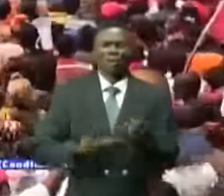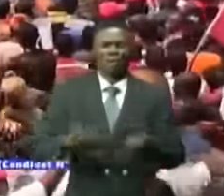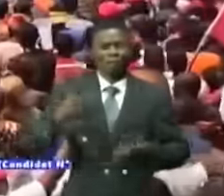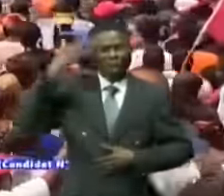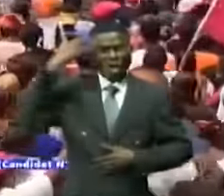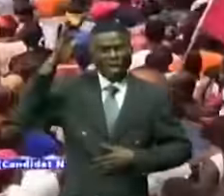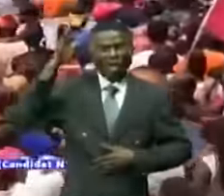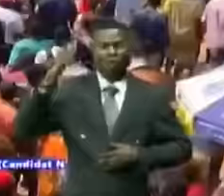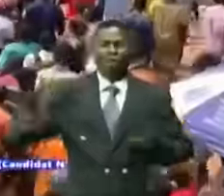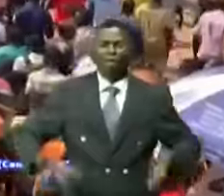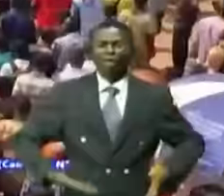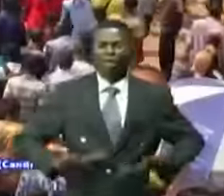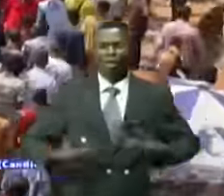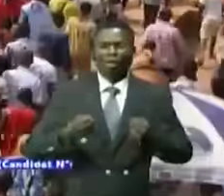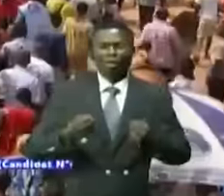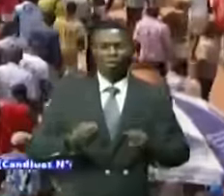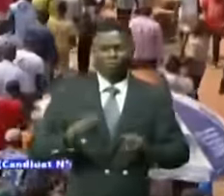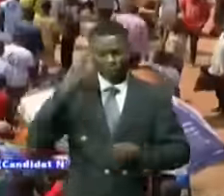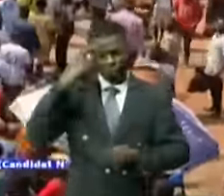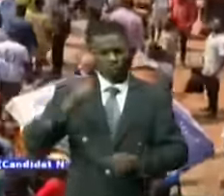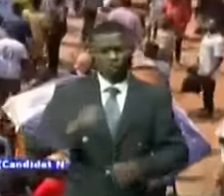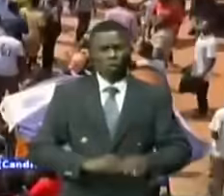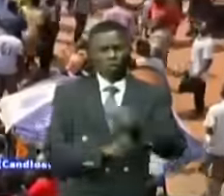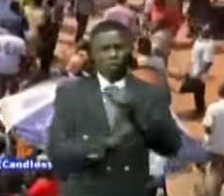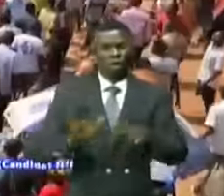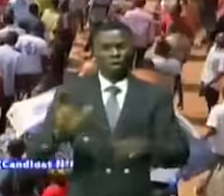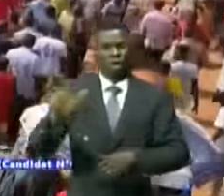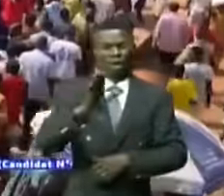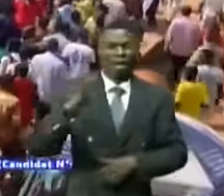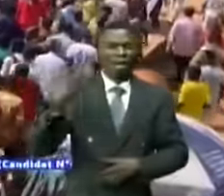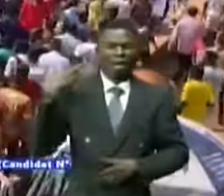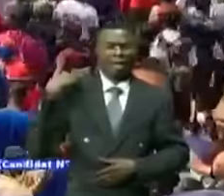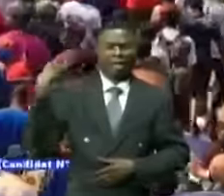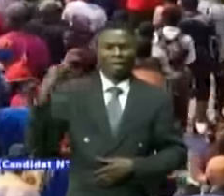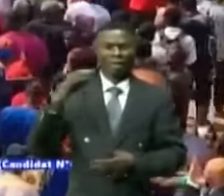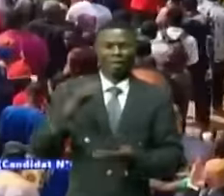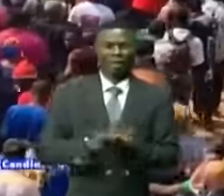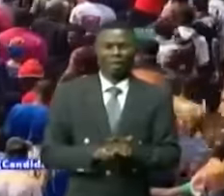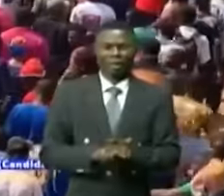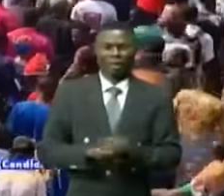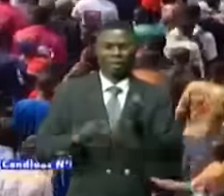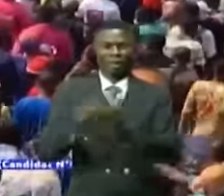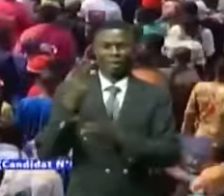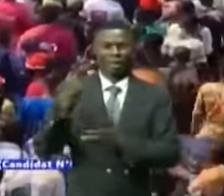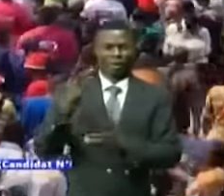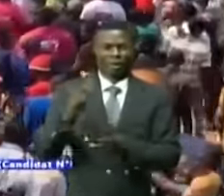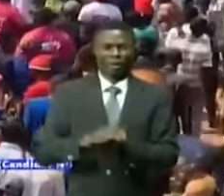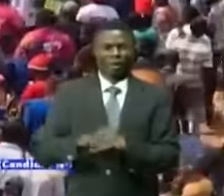Ah